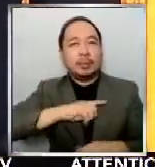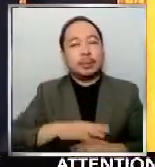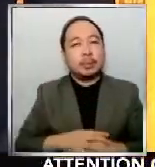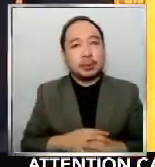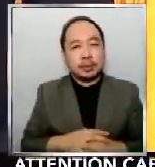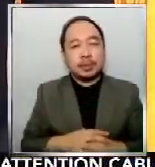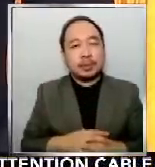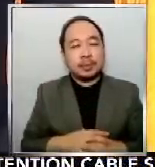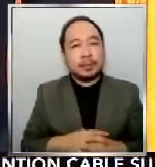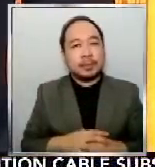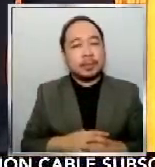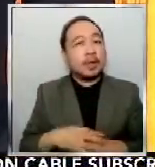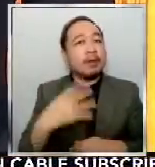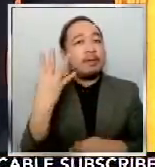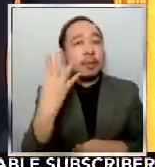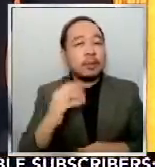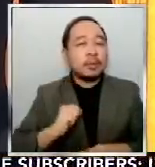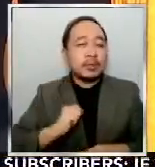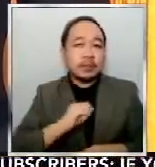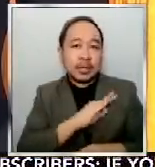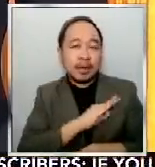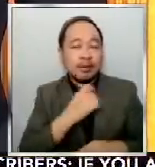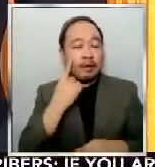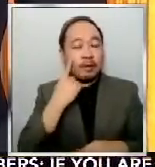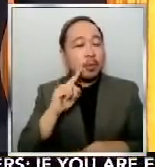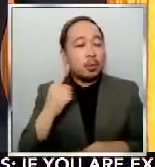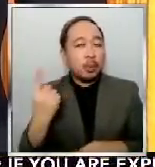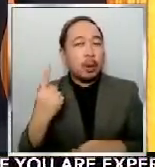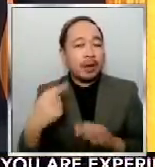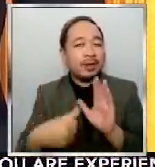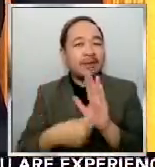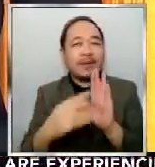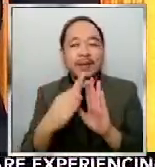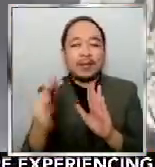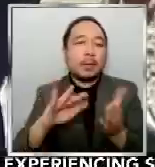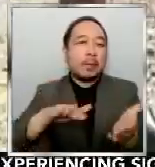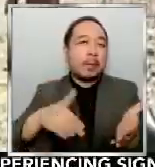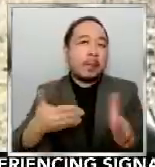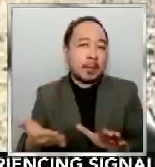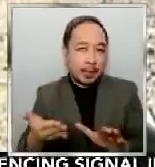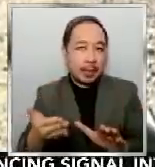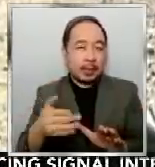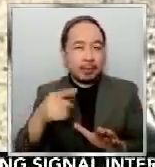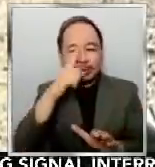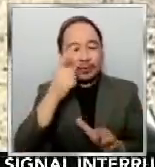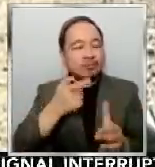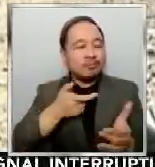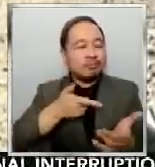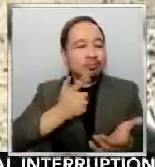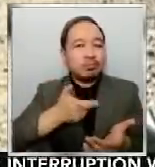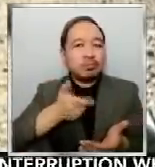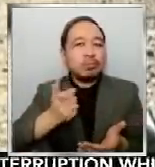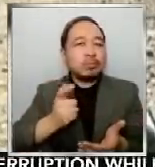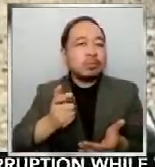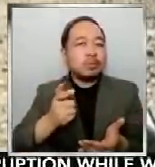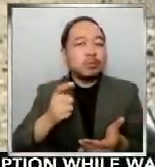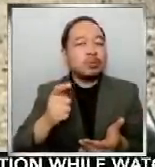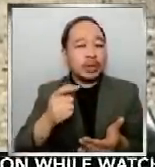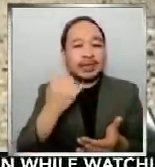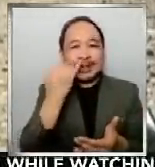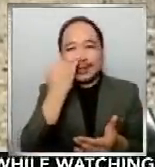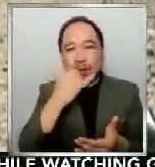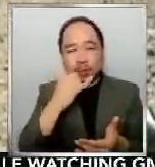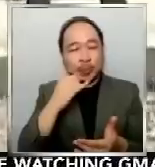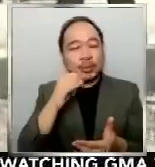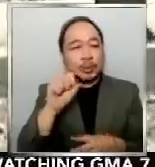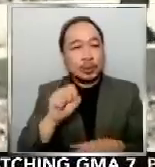Apat na tauhan ng isang kandidato ang patay sa barilan sa Magsingal, Ilocos Sur. Base sa imbestigasyon, papunta ang mga biktima sa Barangay Patong